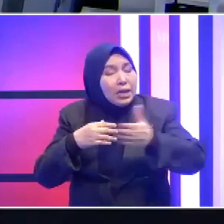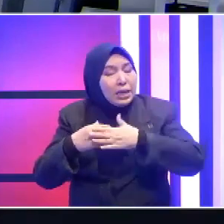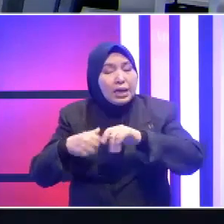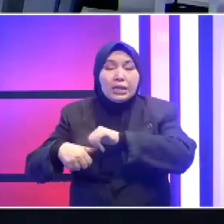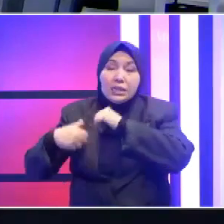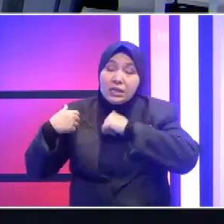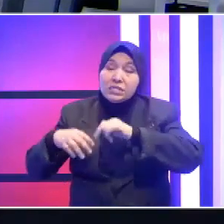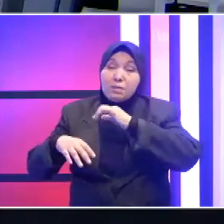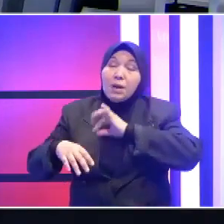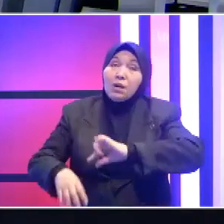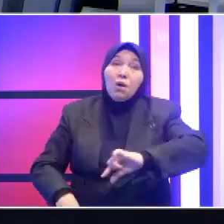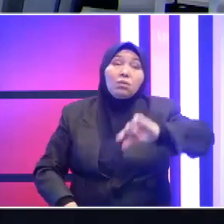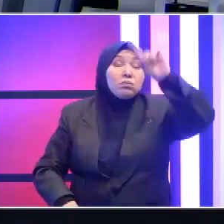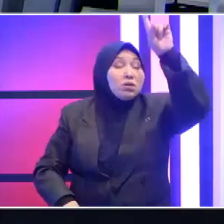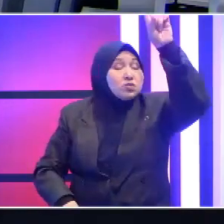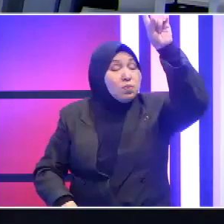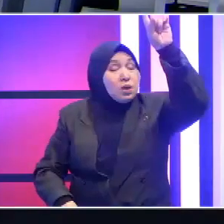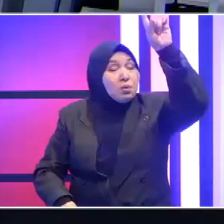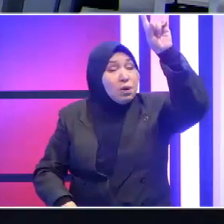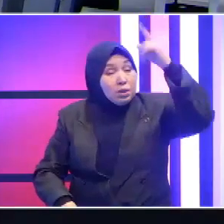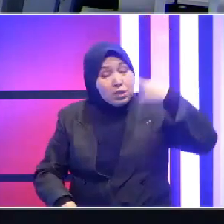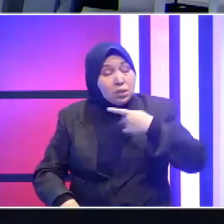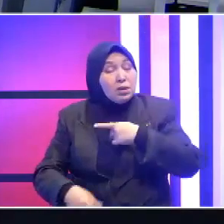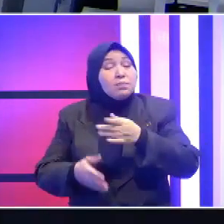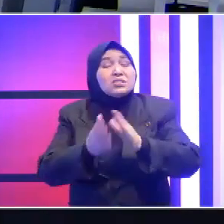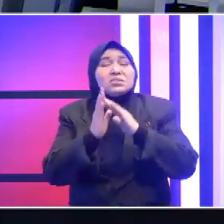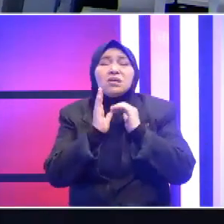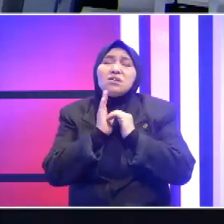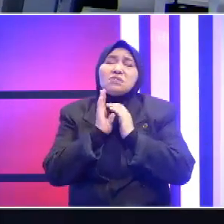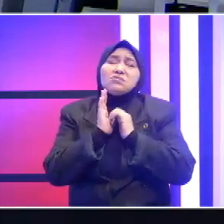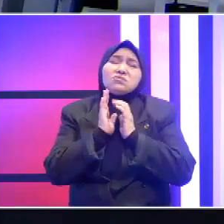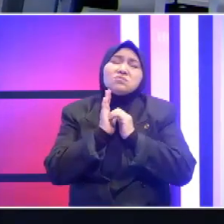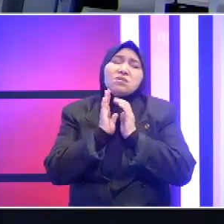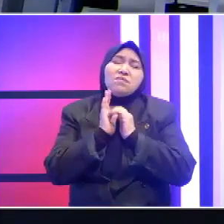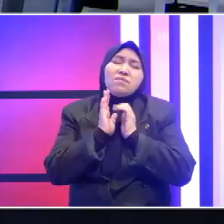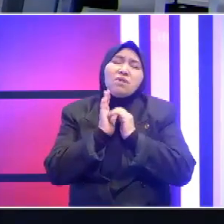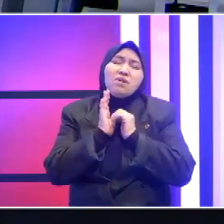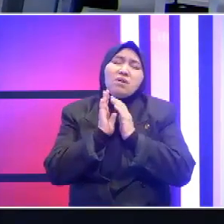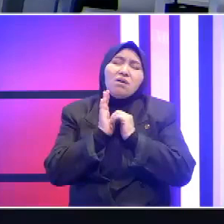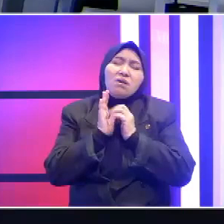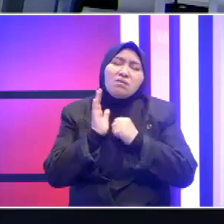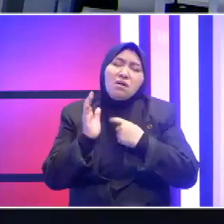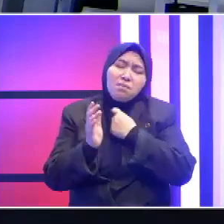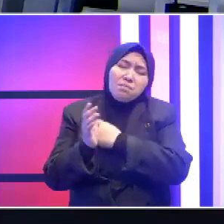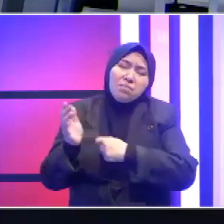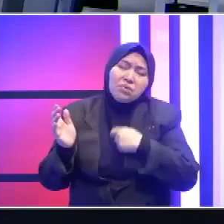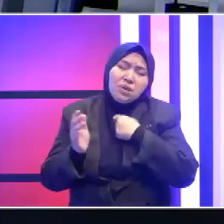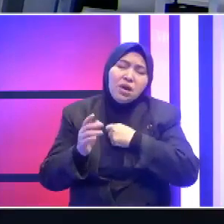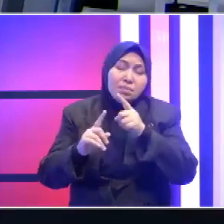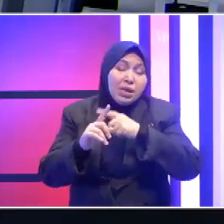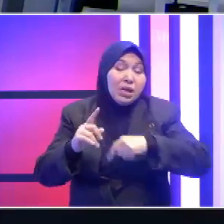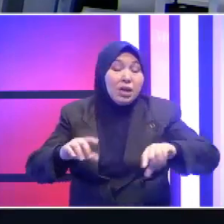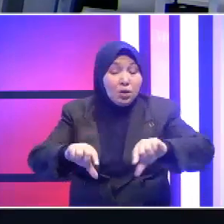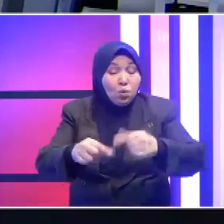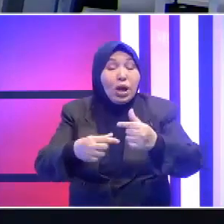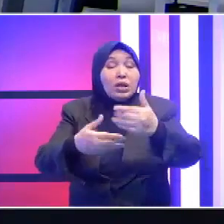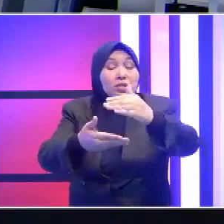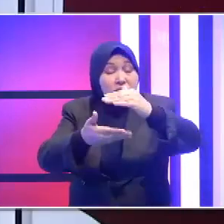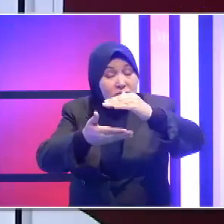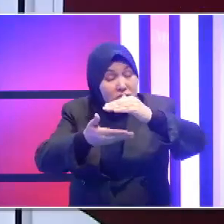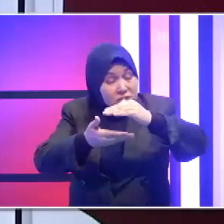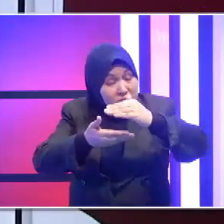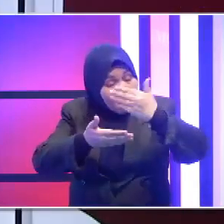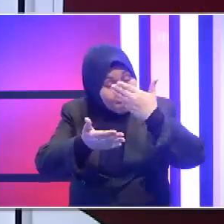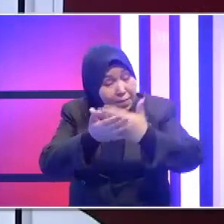kepada Allah subhanahuwata'ala Nikita kita minta isi oval ditemukan Allah ampunkan kita jadi bila Quran sampai cahaya itu